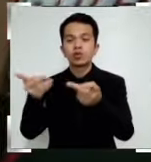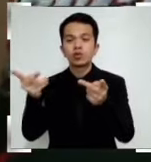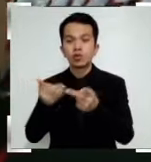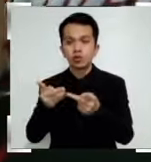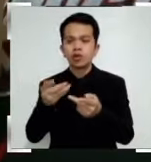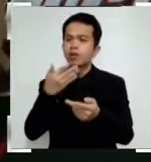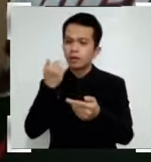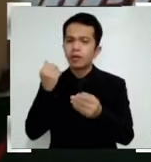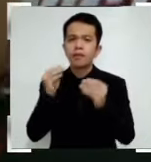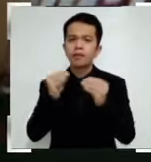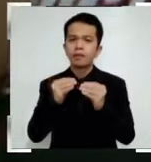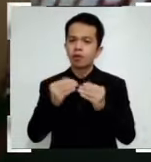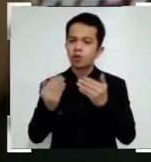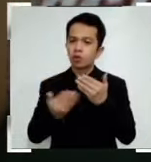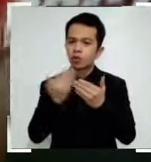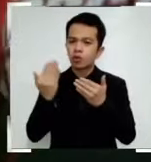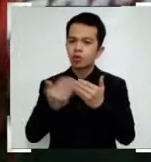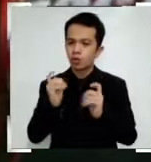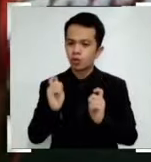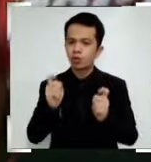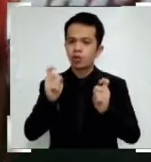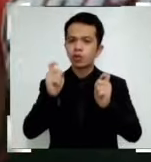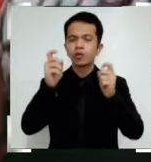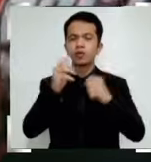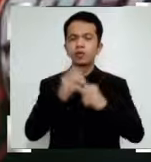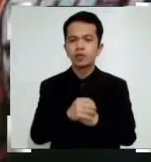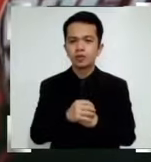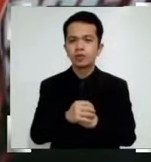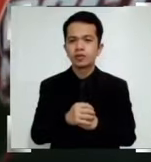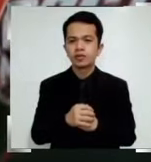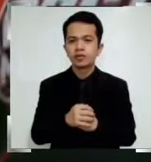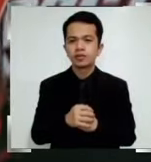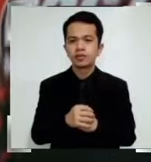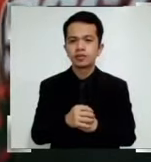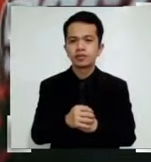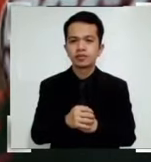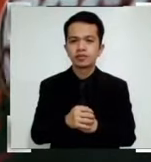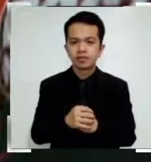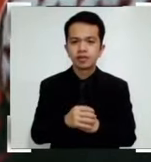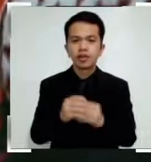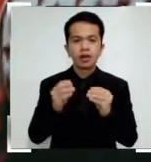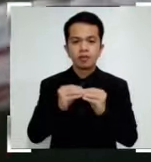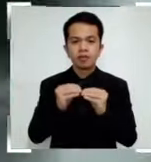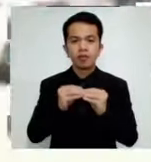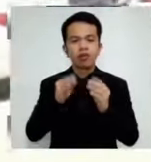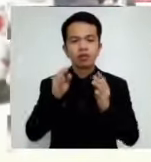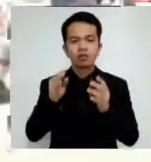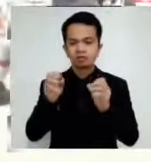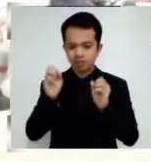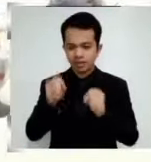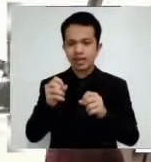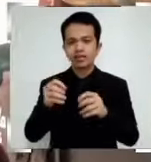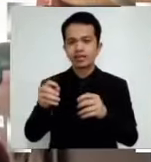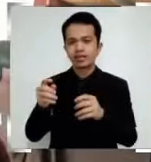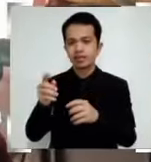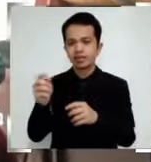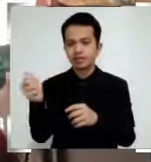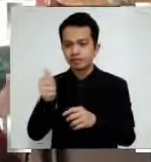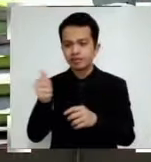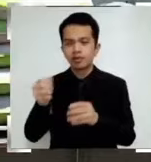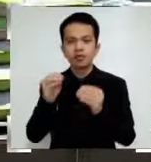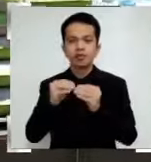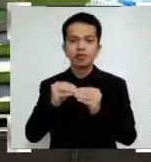mas mabilis, ibig sabihin, mas mura ang magiging transportation. Makakatulong din ito